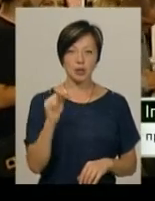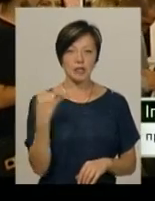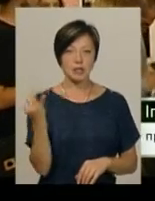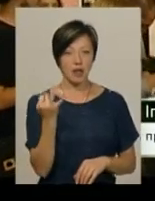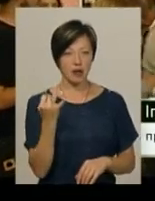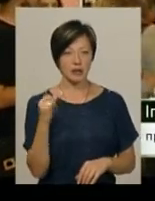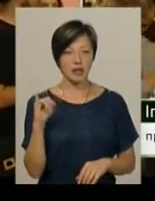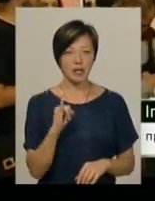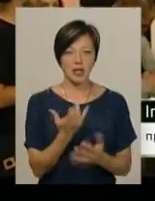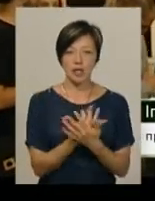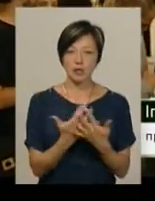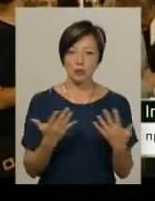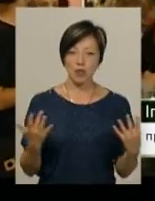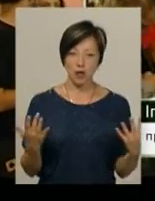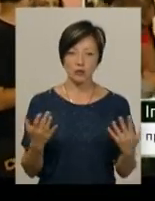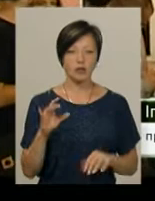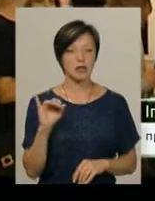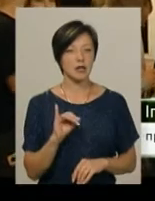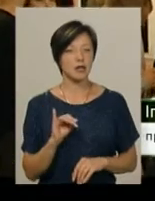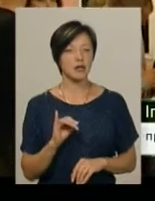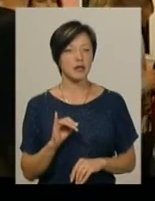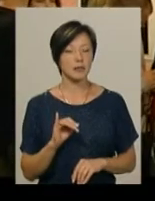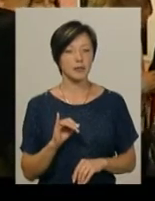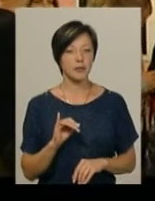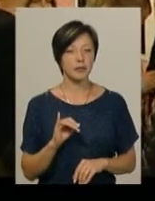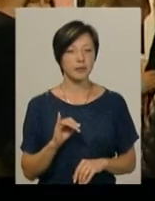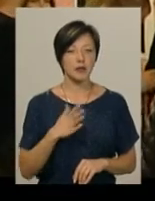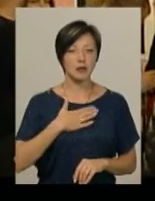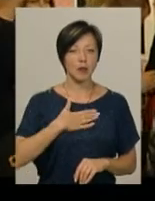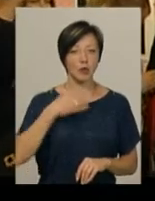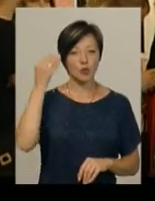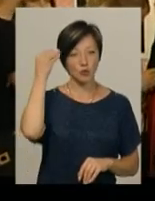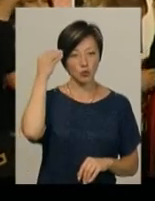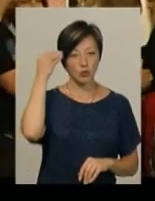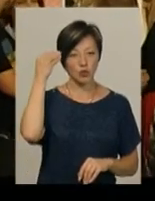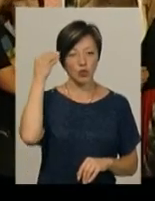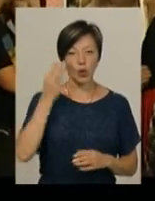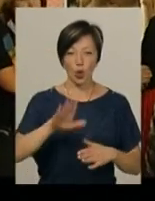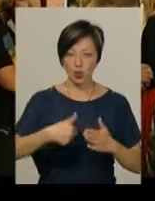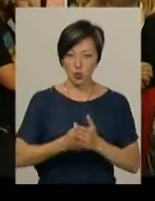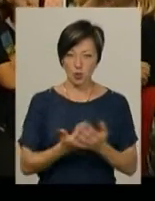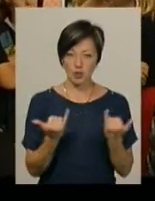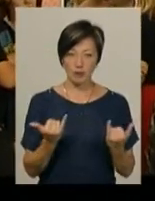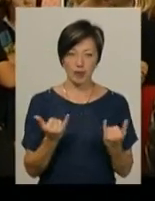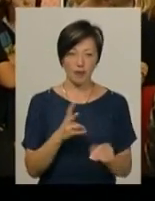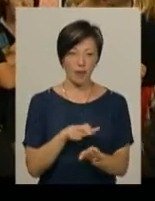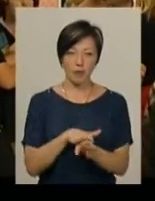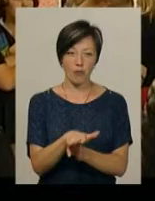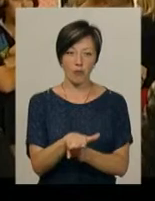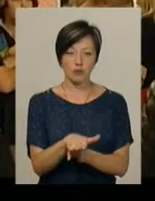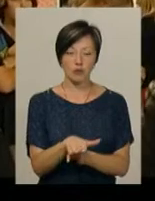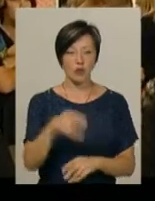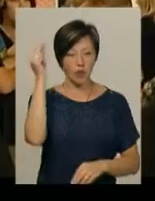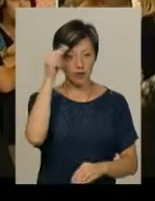і різностороння. І, на мою думку, до сих пір вона не є